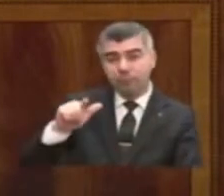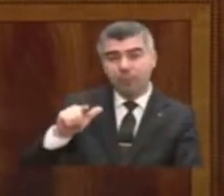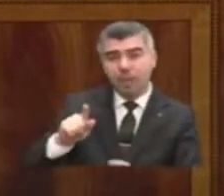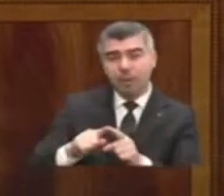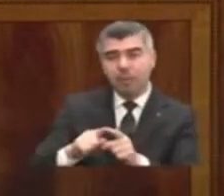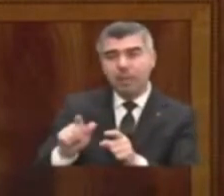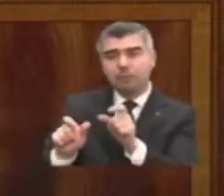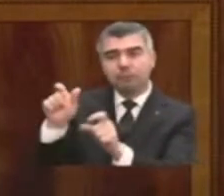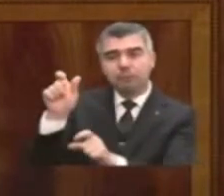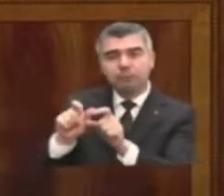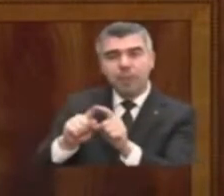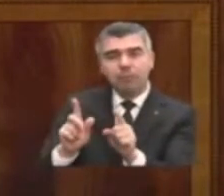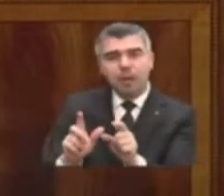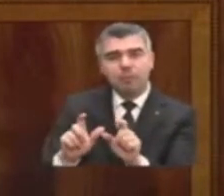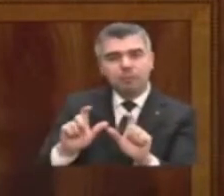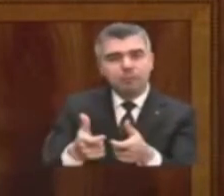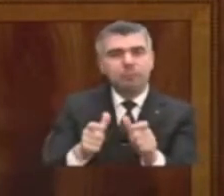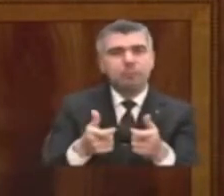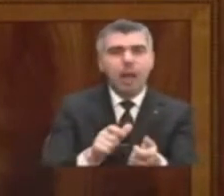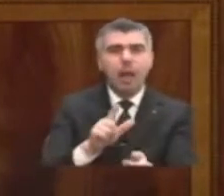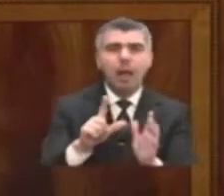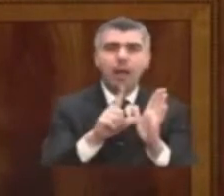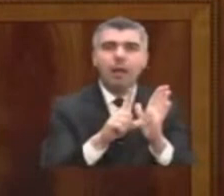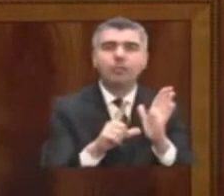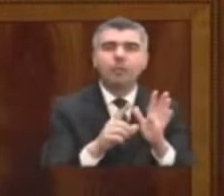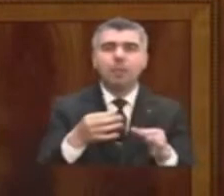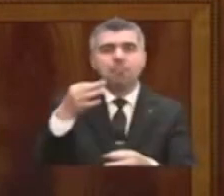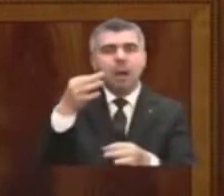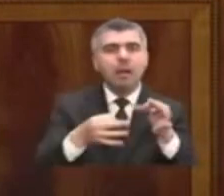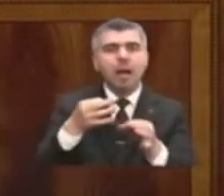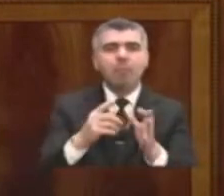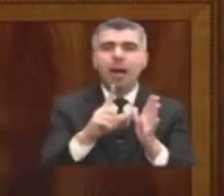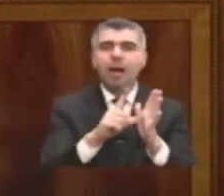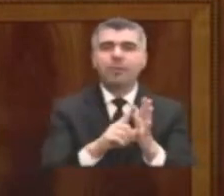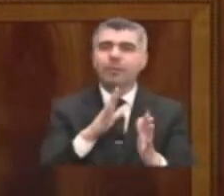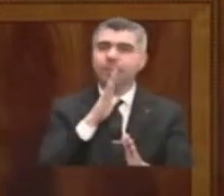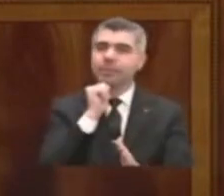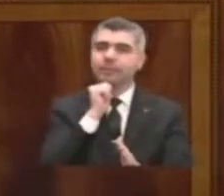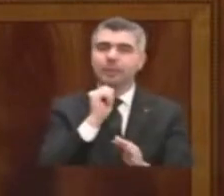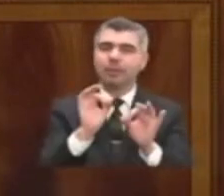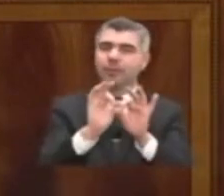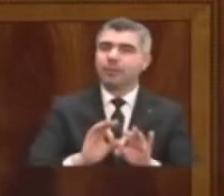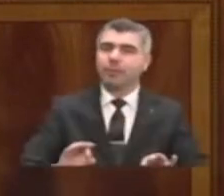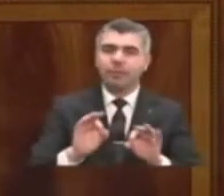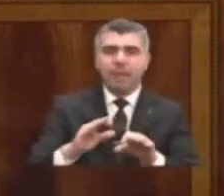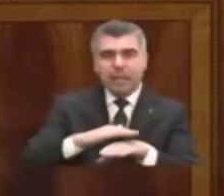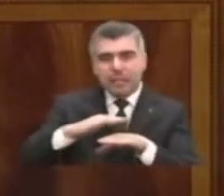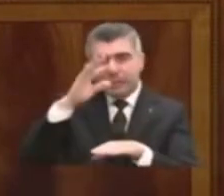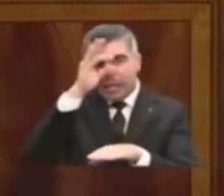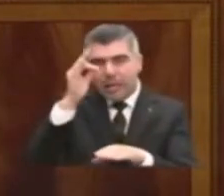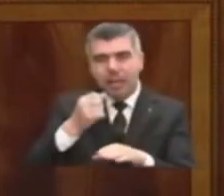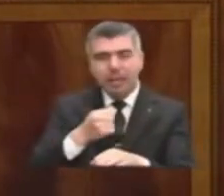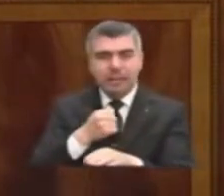تمارس اعتقالات بالجمله وغير قانونيه ومحاكمات سوريا يتعرض الى السياسيون والصح